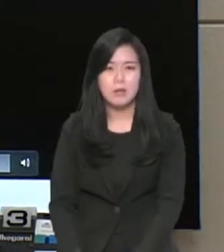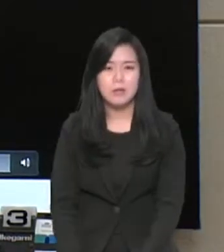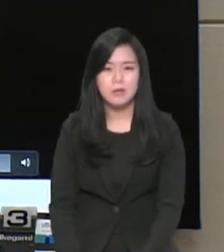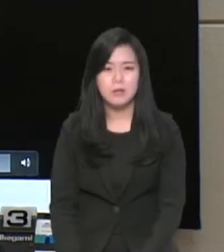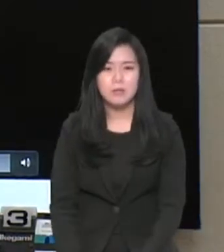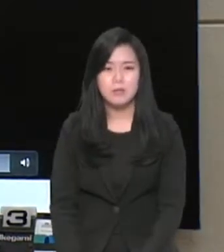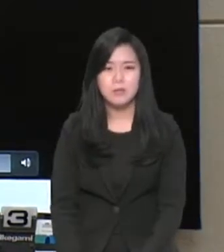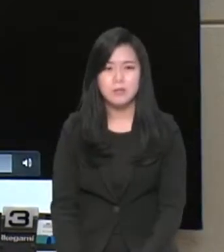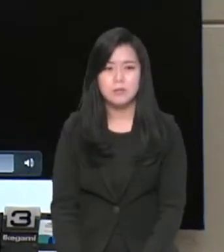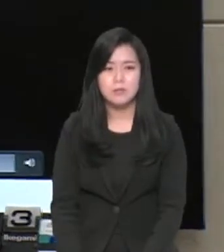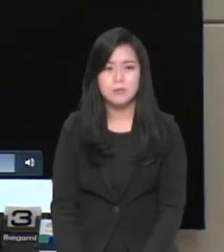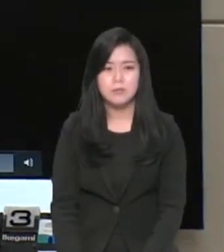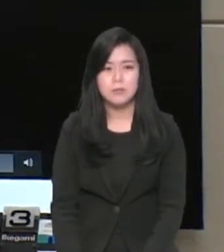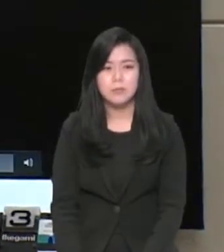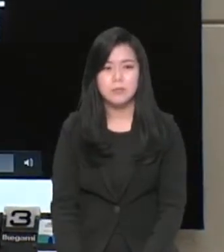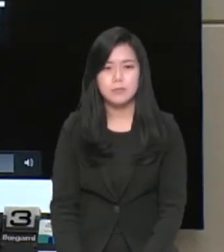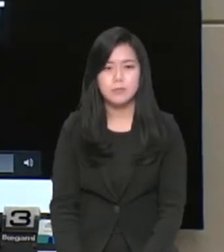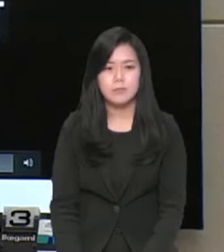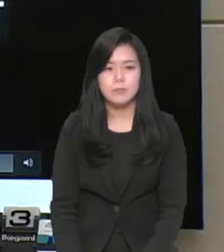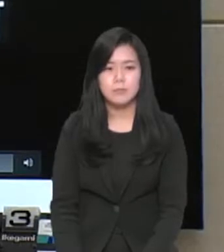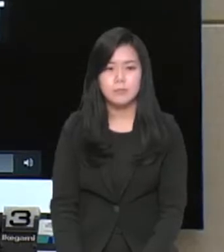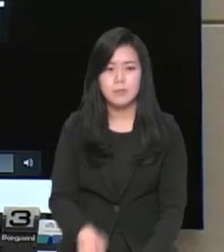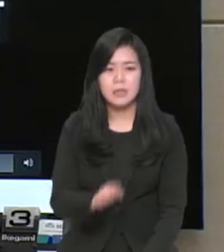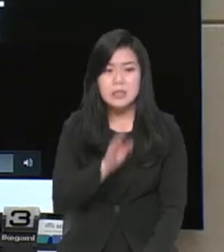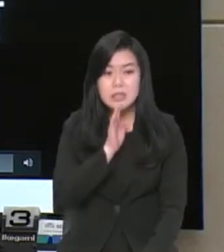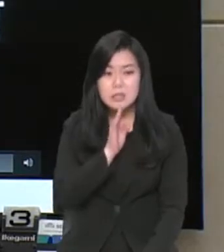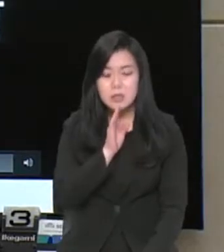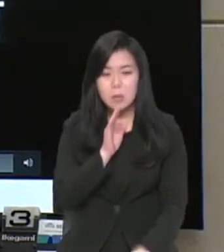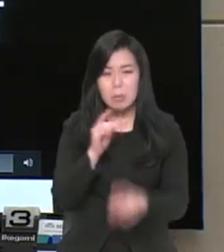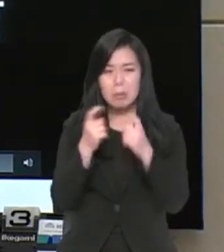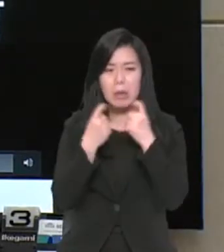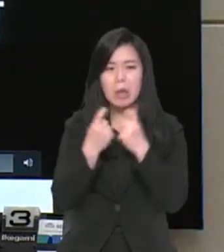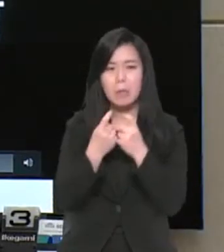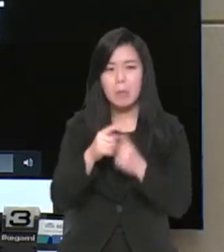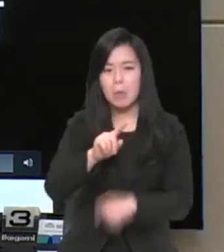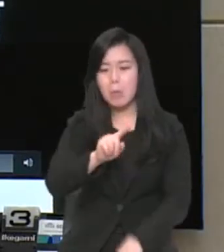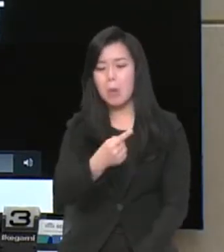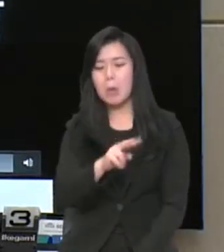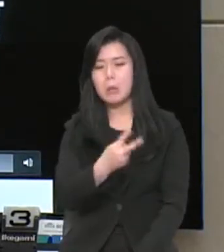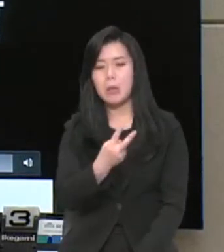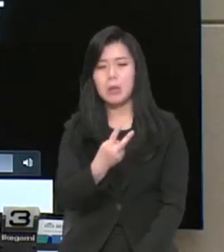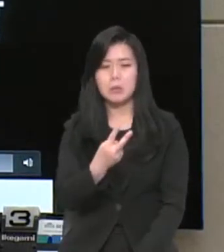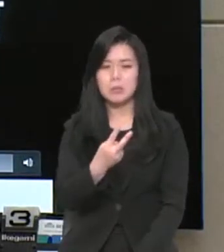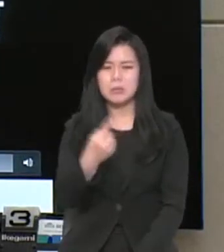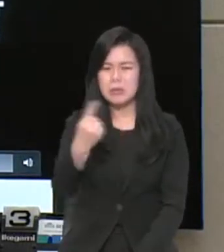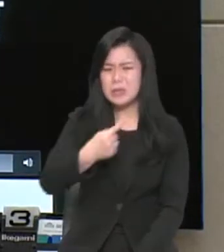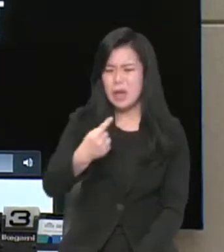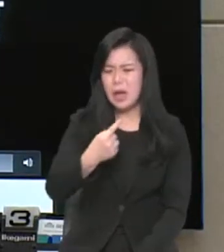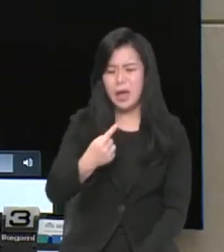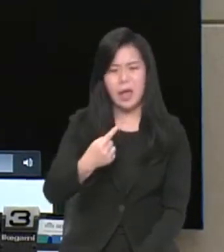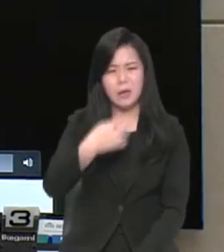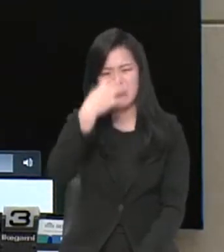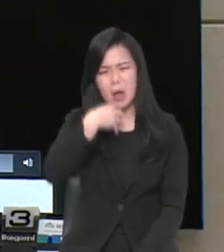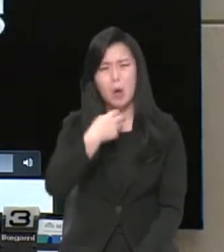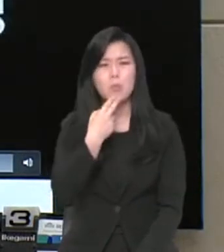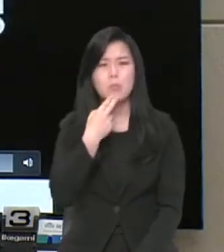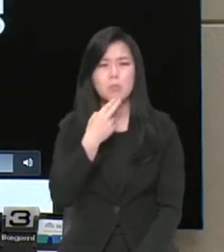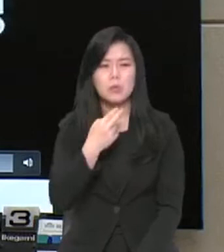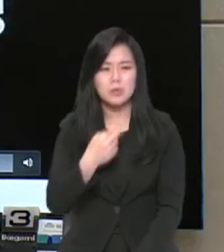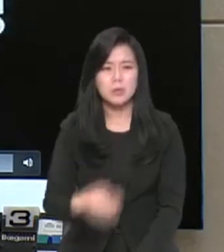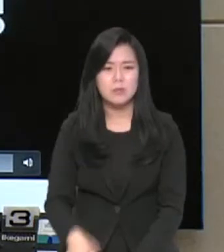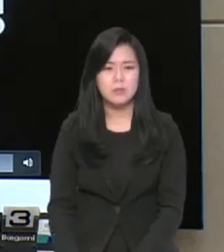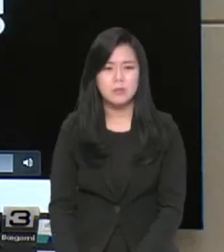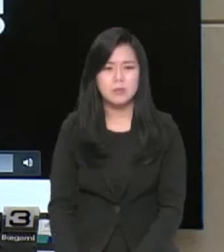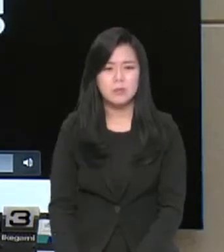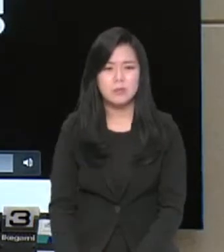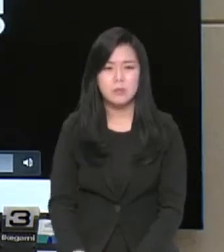난다. 왜 솔직히 이거 개인 뭐 1, 200장 천장 파는 거는 돈 안 되잖아요. 그렇지, 최소한 1억장 뭐